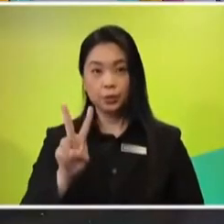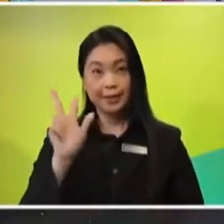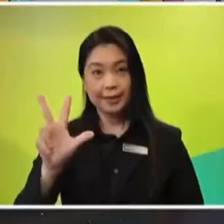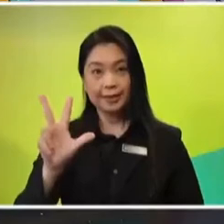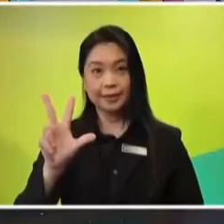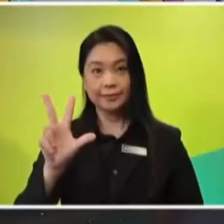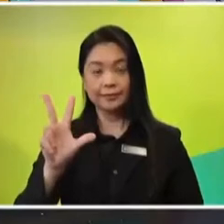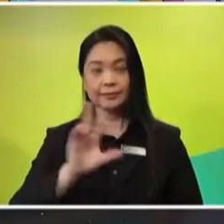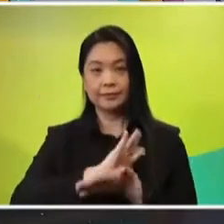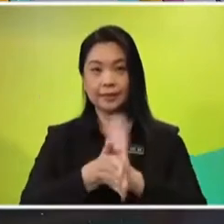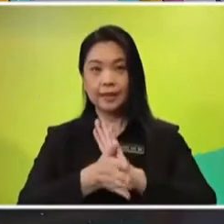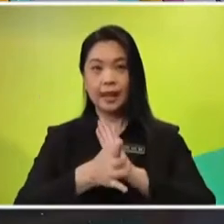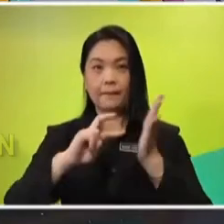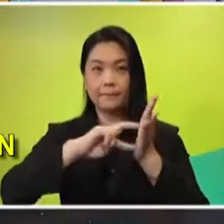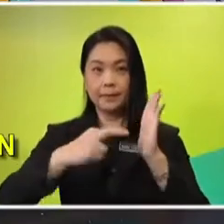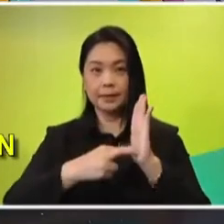1, 2, 3. Jadi, maksudnya